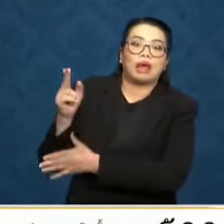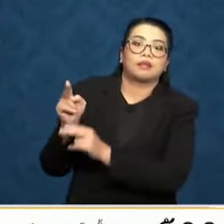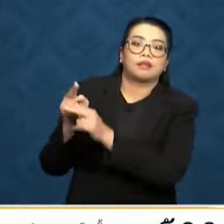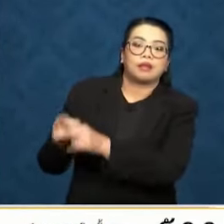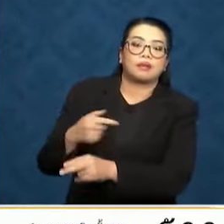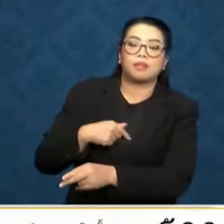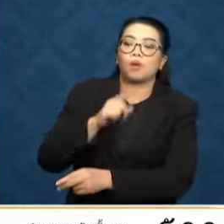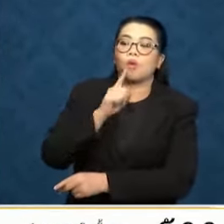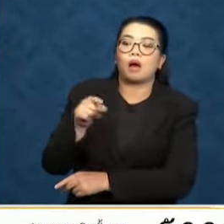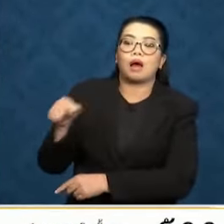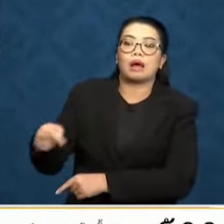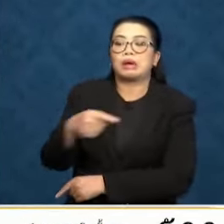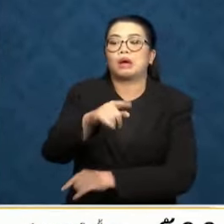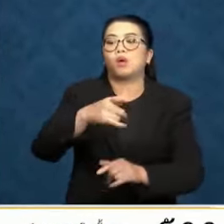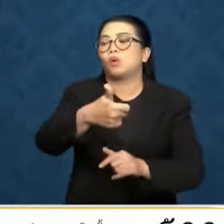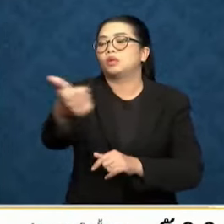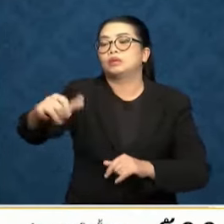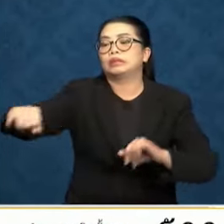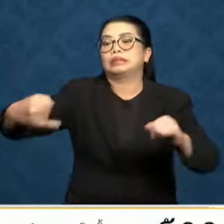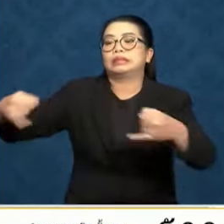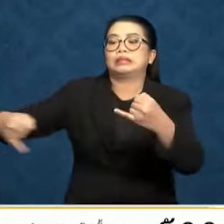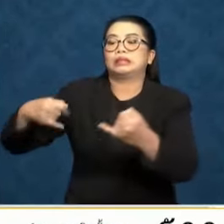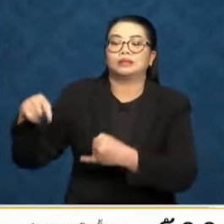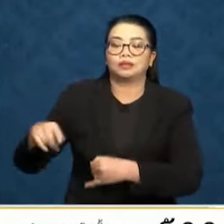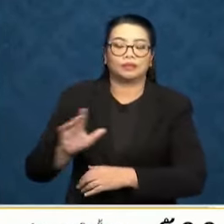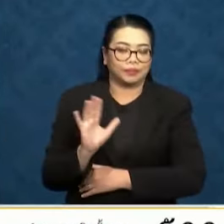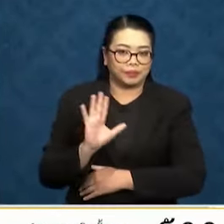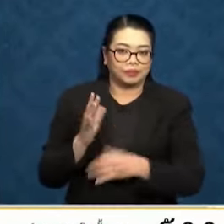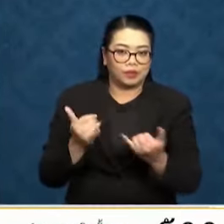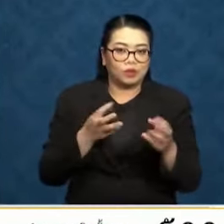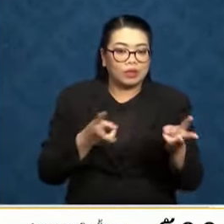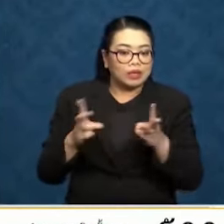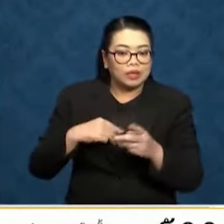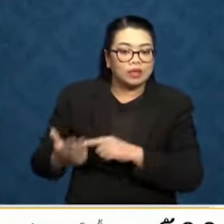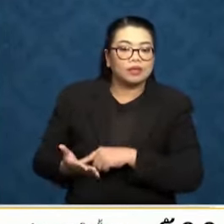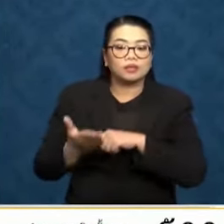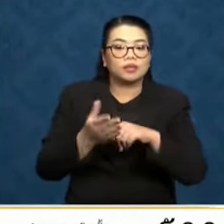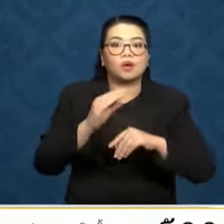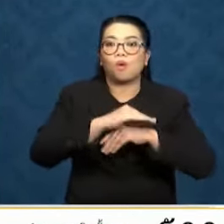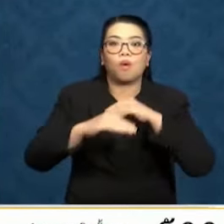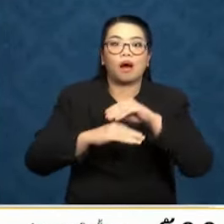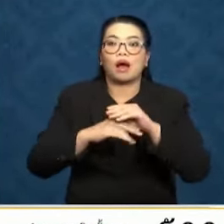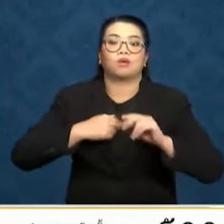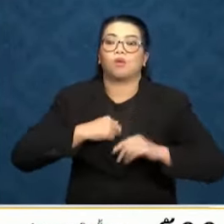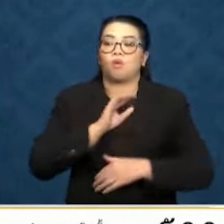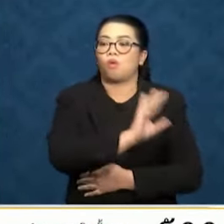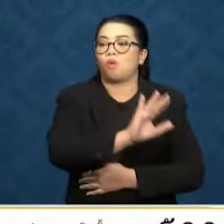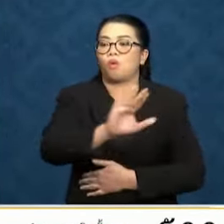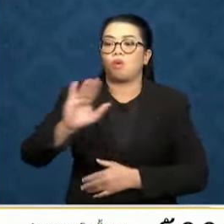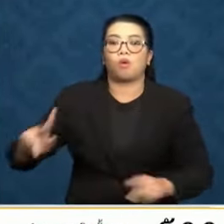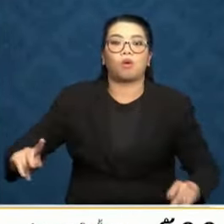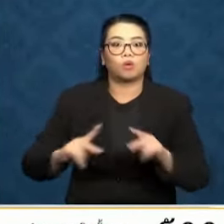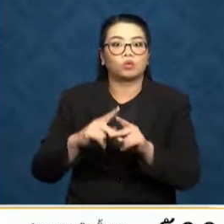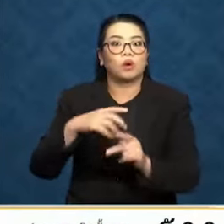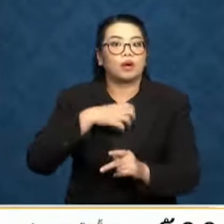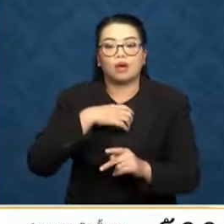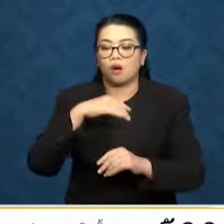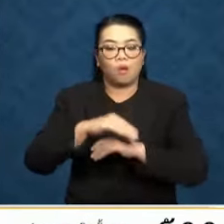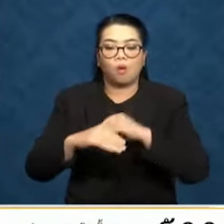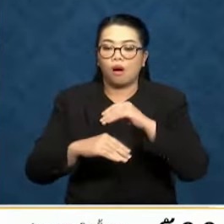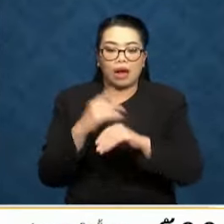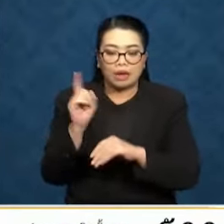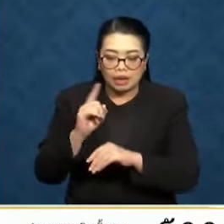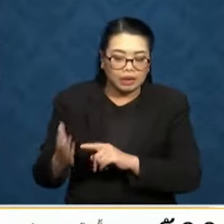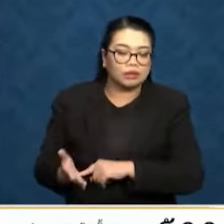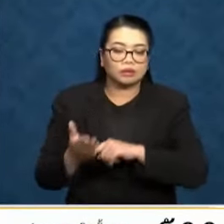คะก็ไม่ต้องโดนคอระหาแล้วค่ะต่อไปนี้ถ้าใช้วิธีนี้ไม่ต้องโดนคหาหาว่าใครๆเนี่ยก็จะต้องมาวิ่งโครงการที่